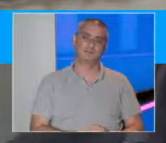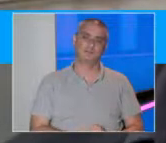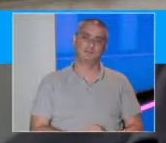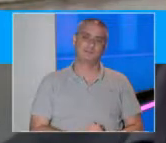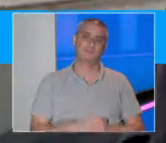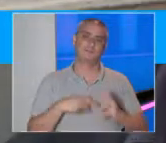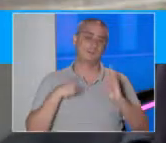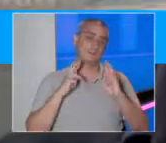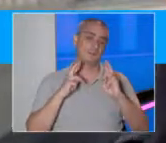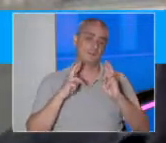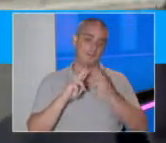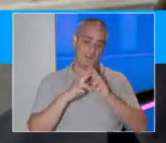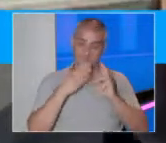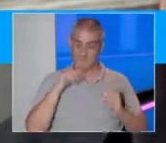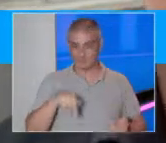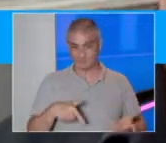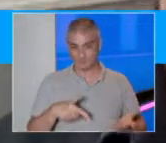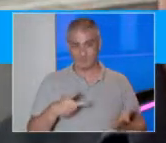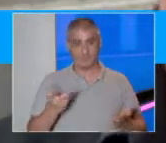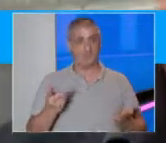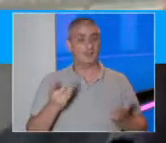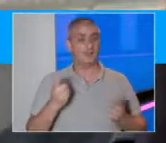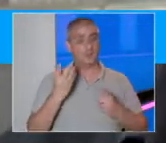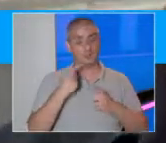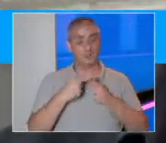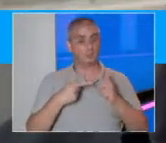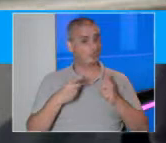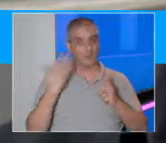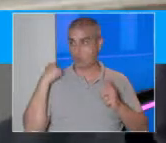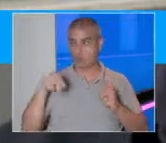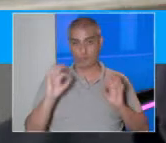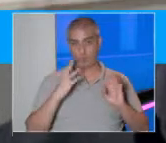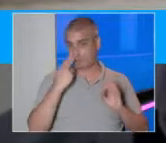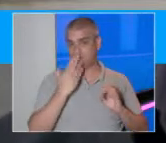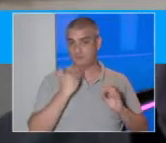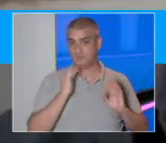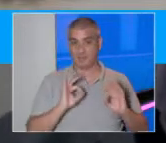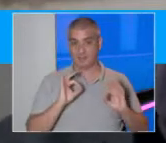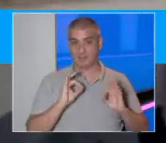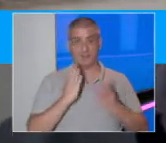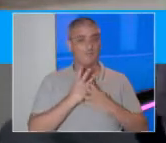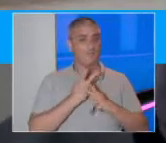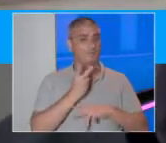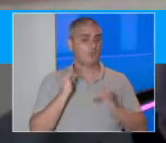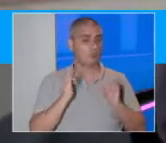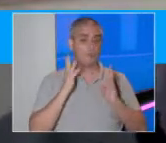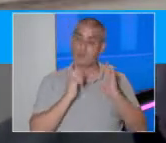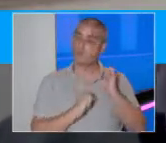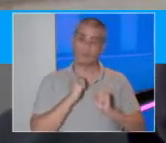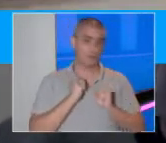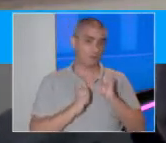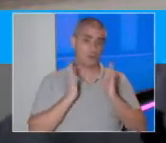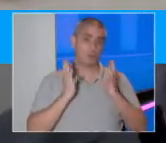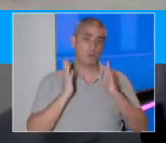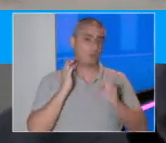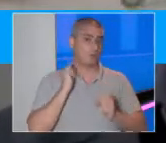אני מקווה להתראות בארץ, להתראות בארץ. חצי שנה כבר לא הייתי בארץ. עברנו פה חורף מאוד קשה, מאוד